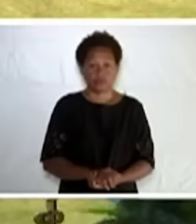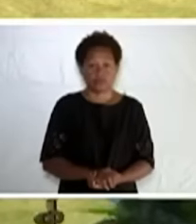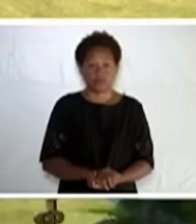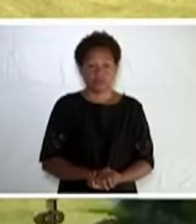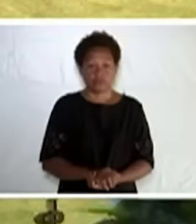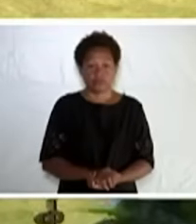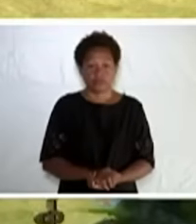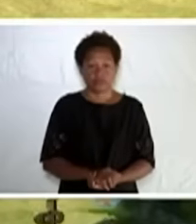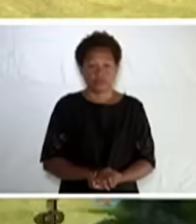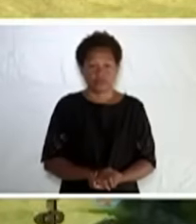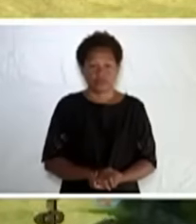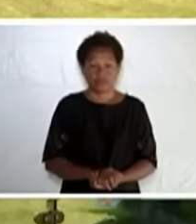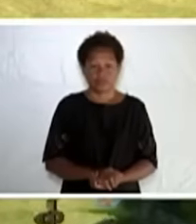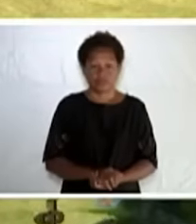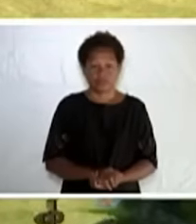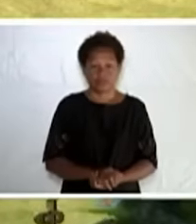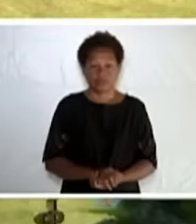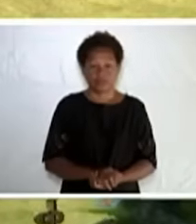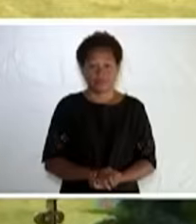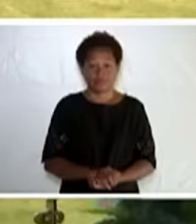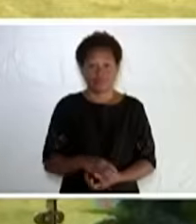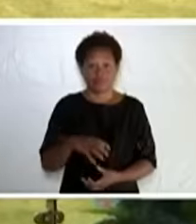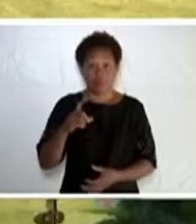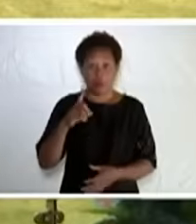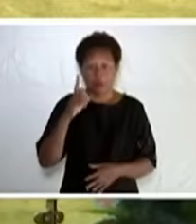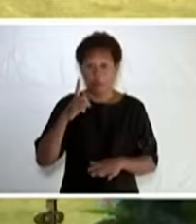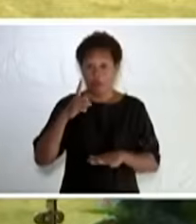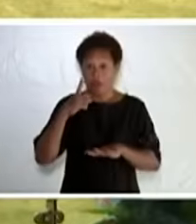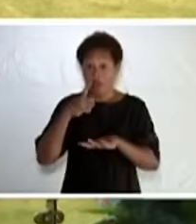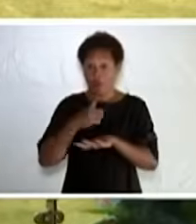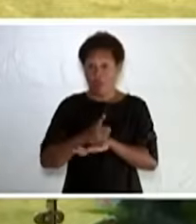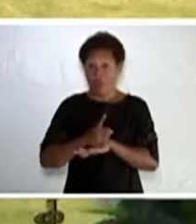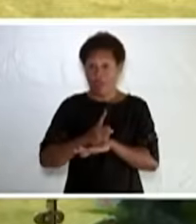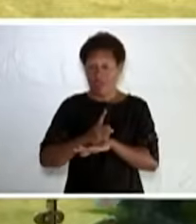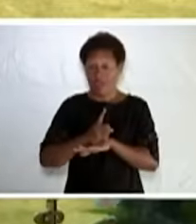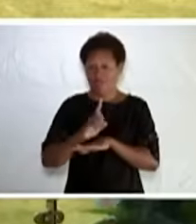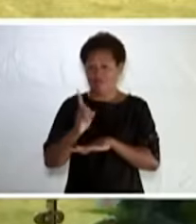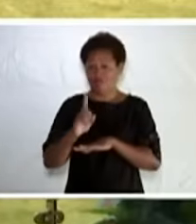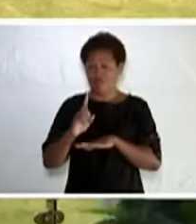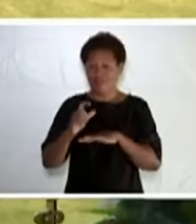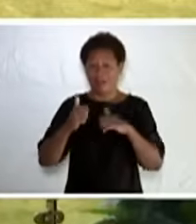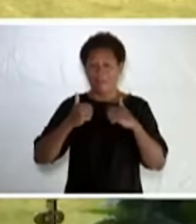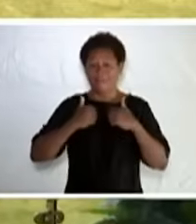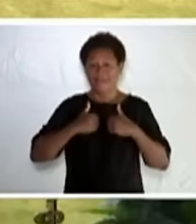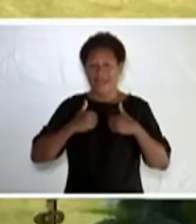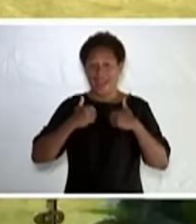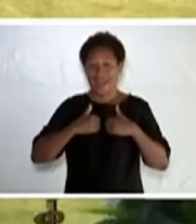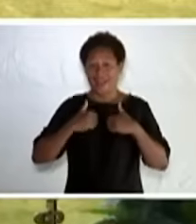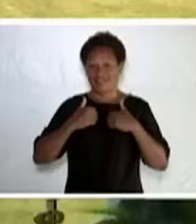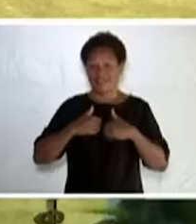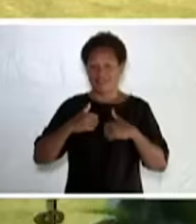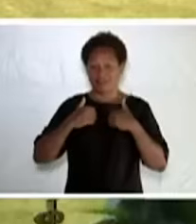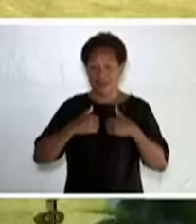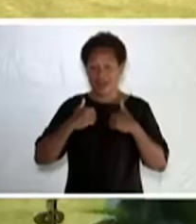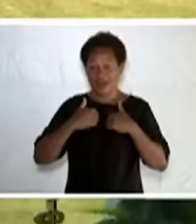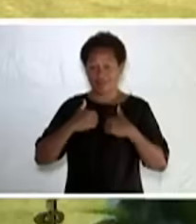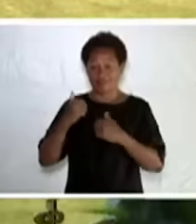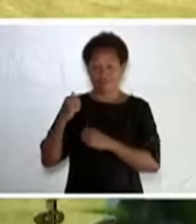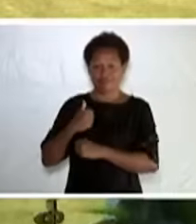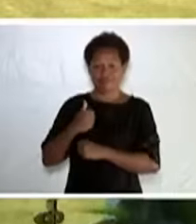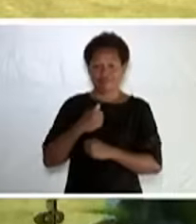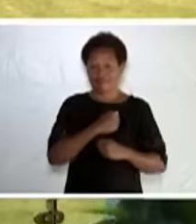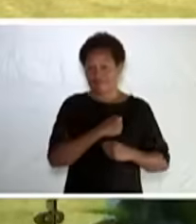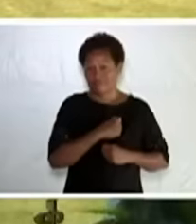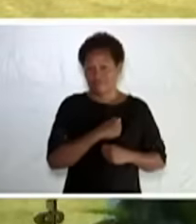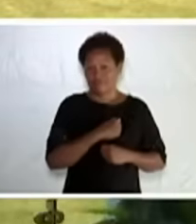ये दर्शाता है। मेलिकी Endo tu vau kana mavawa no nondo vau topo topo tiku mai o irna leo ni mate vale wai bo kena irna